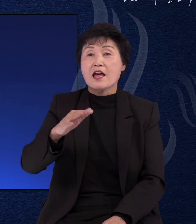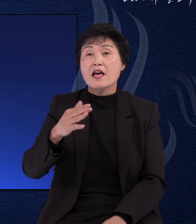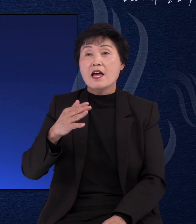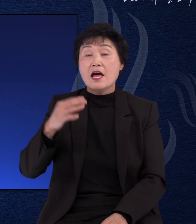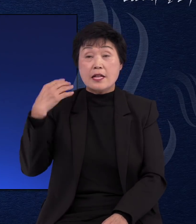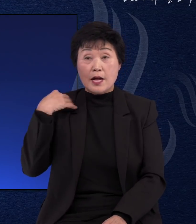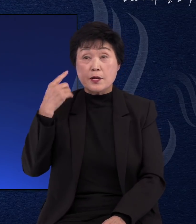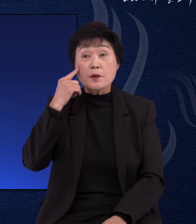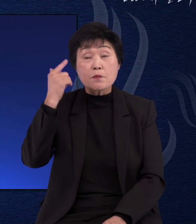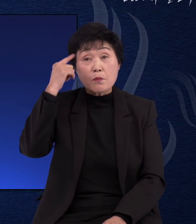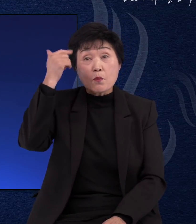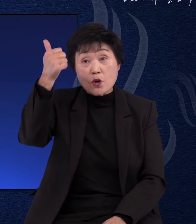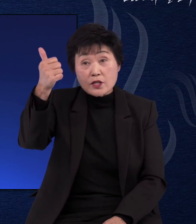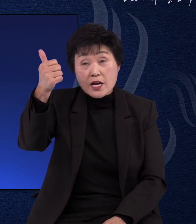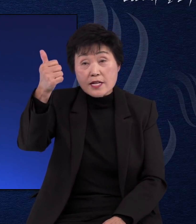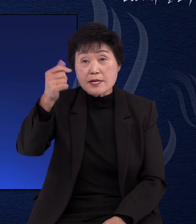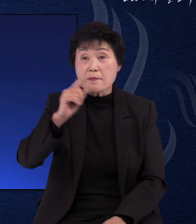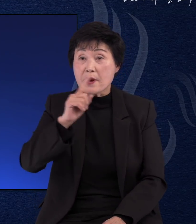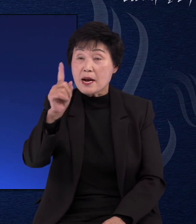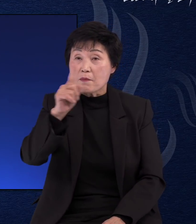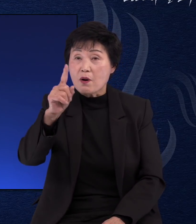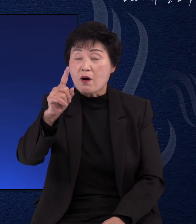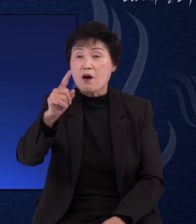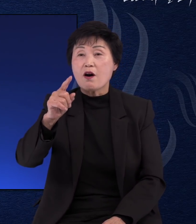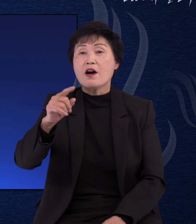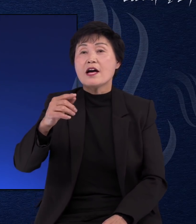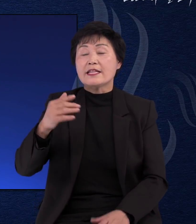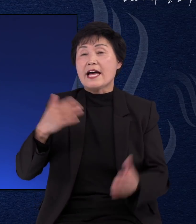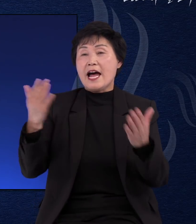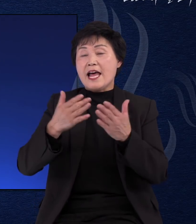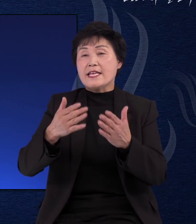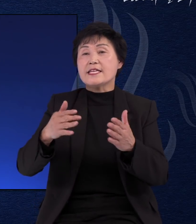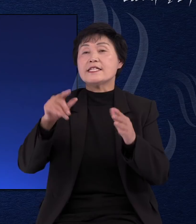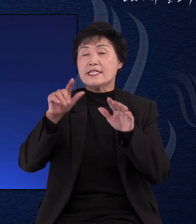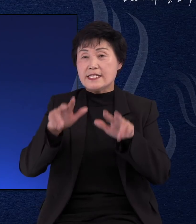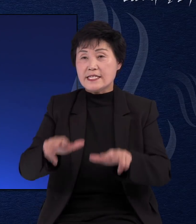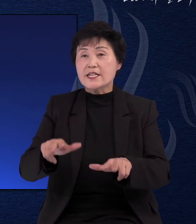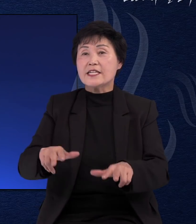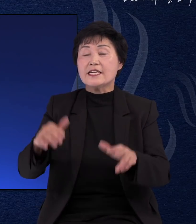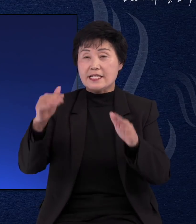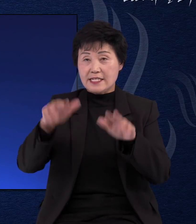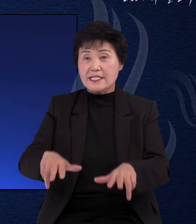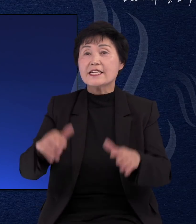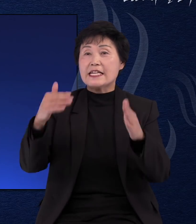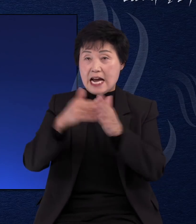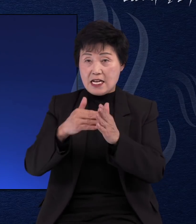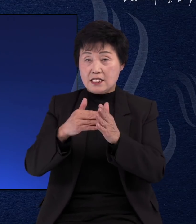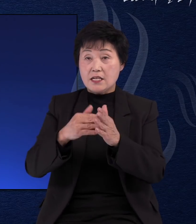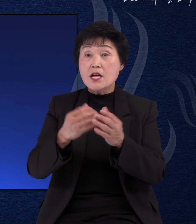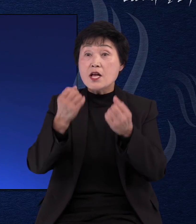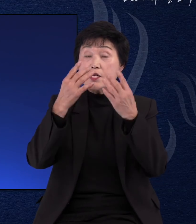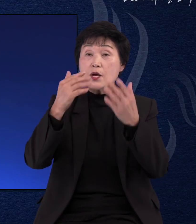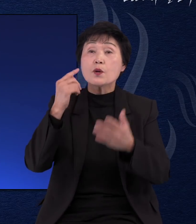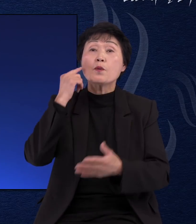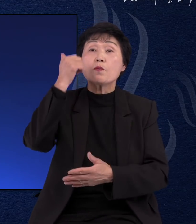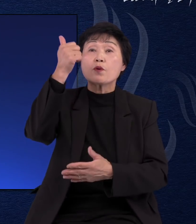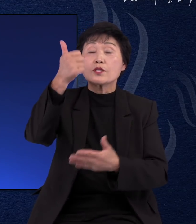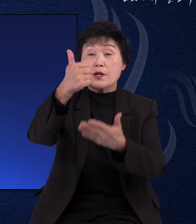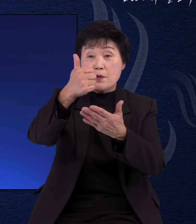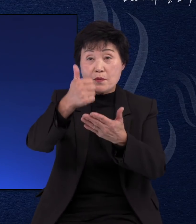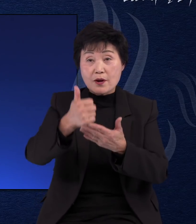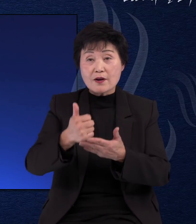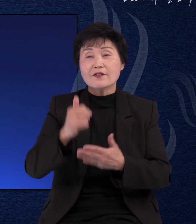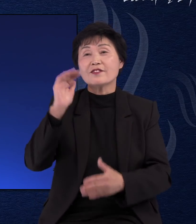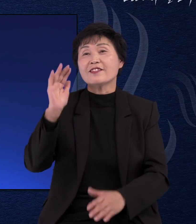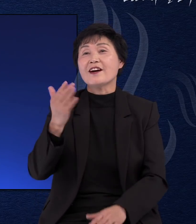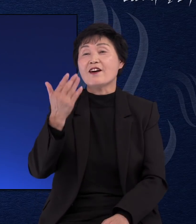여기까지다 하시면서 중국 선교사님으로 가시게 돼요. 새로운 담임 목사님을 청빙하게 되었는데 목사님 교회에